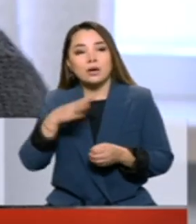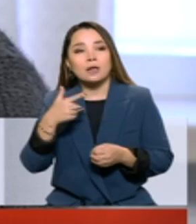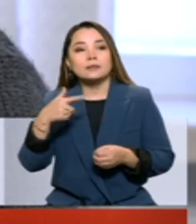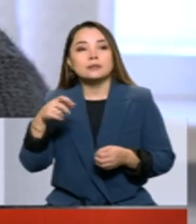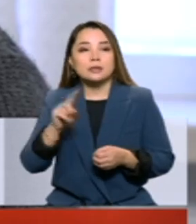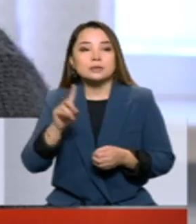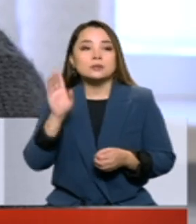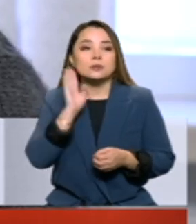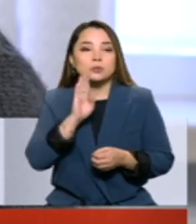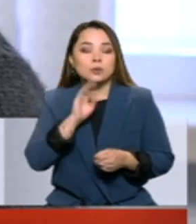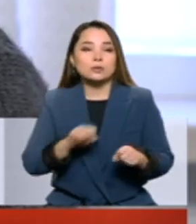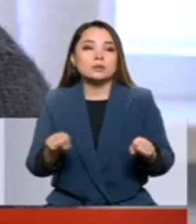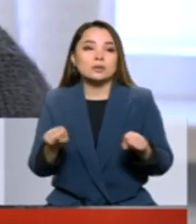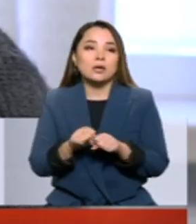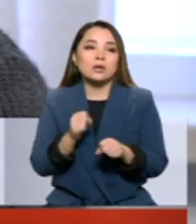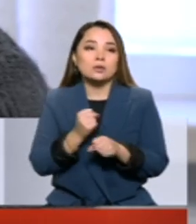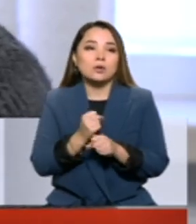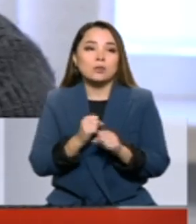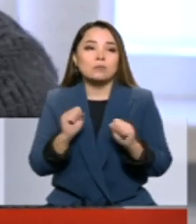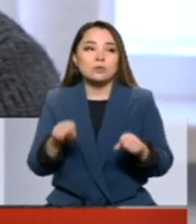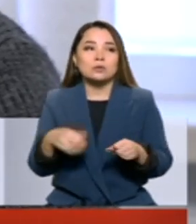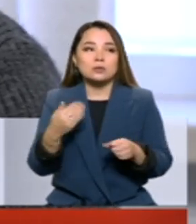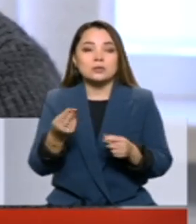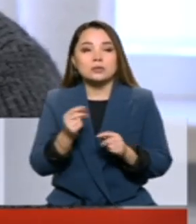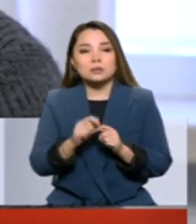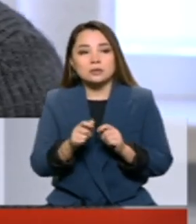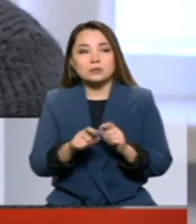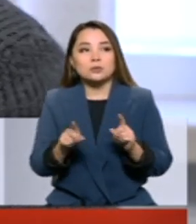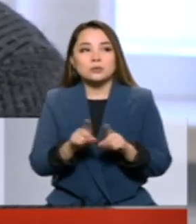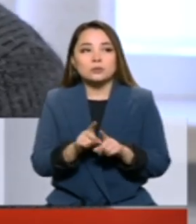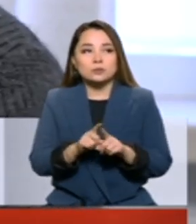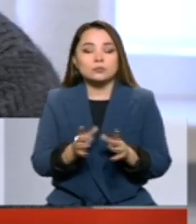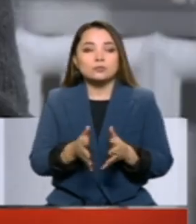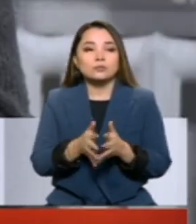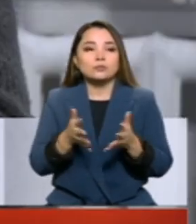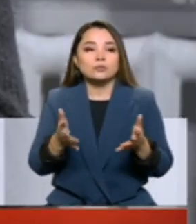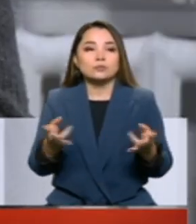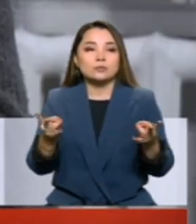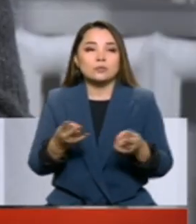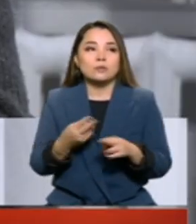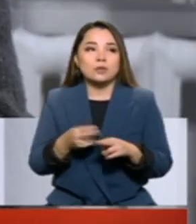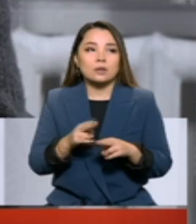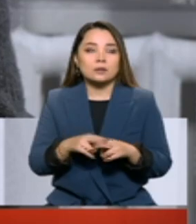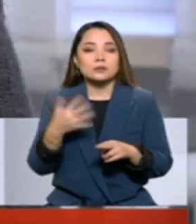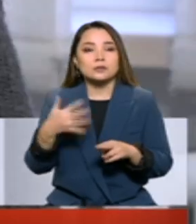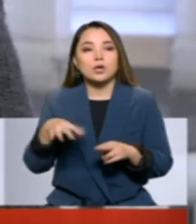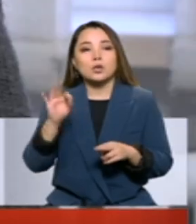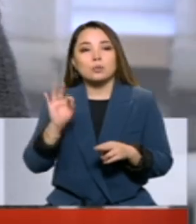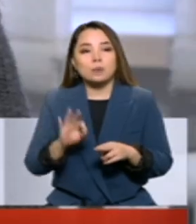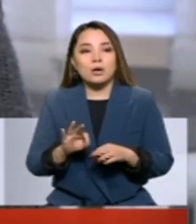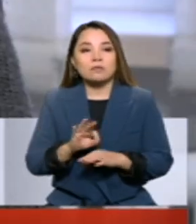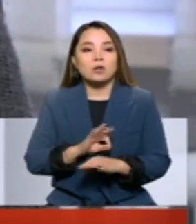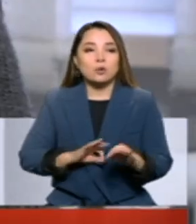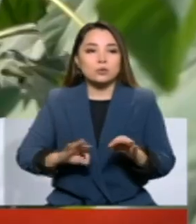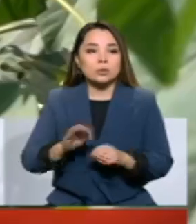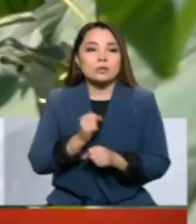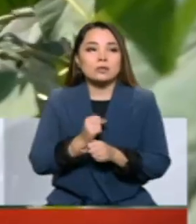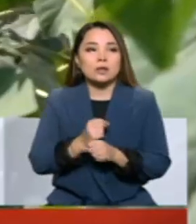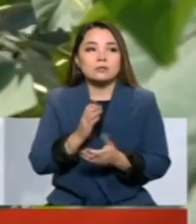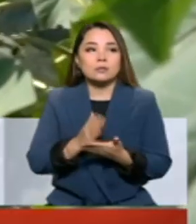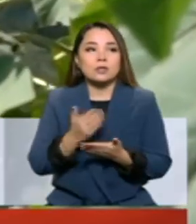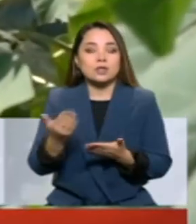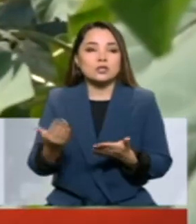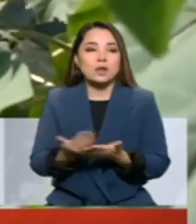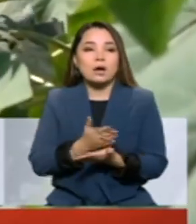газ, су тартып беріле алады. Бірақ ол жерде ол кісінің инвестициясы мол болу керек. Сол ақшаның 50%-ына инфрақұрылым жүргізіп бере аламыз.